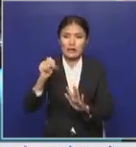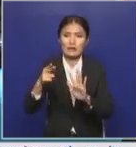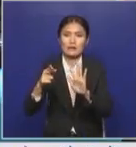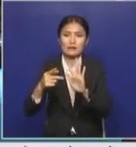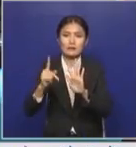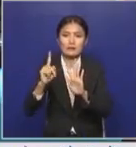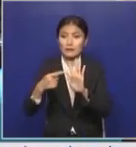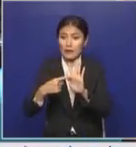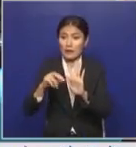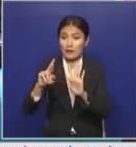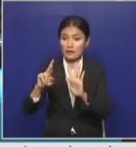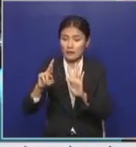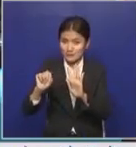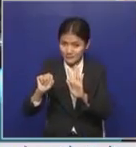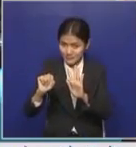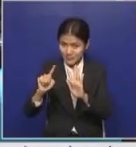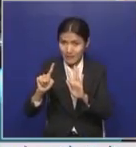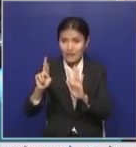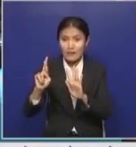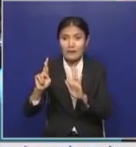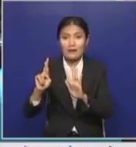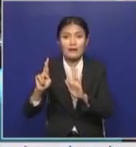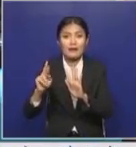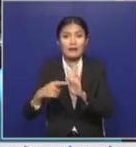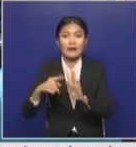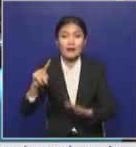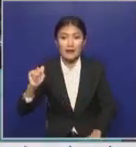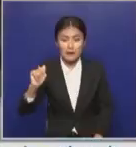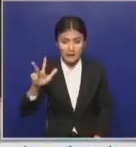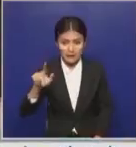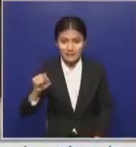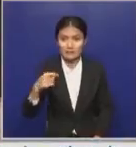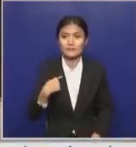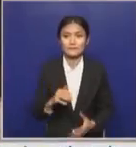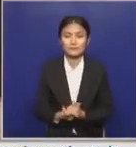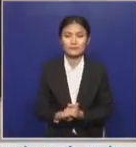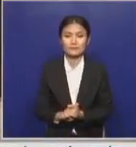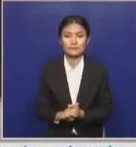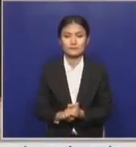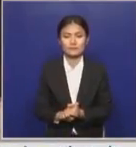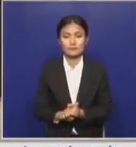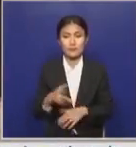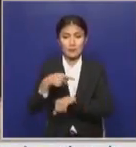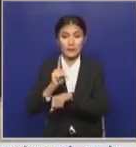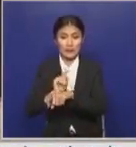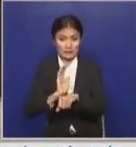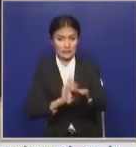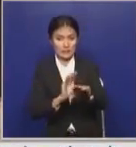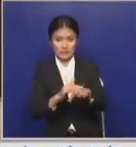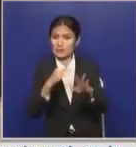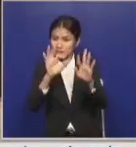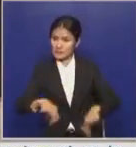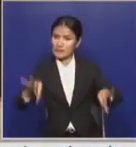ก็เพราะว่ามีหลักฐานครับผมให้ใช้ถ้อยคำเฉพาะในญัตติเท่านั้นกันที่ตั้งตลาดนะ